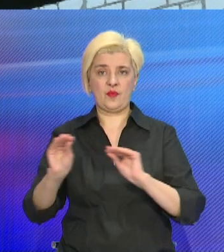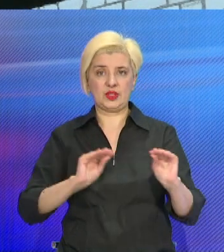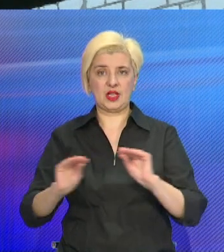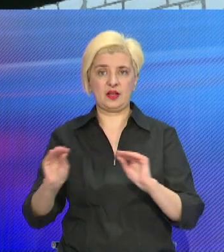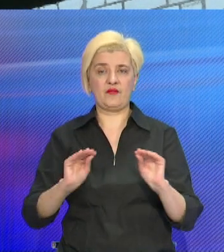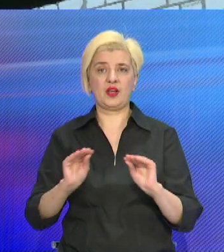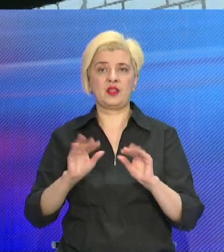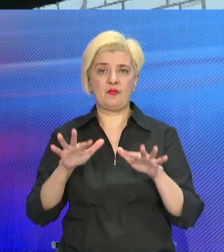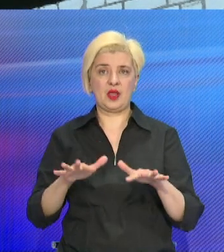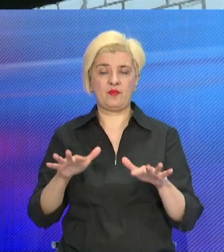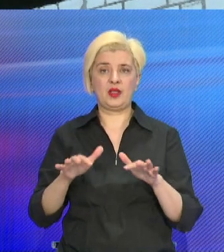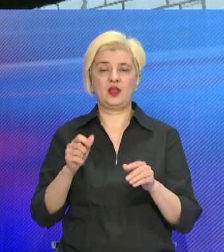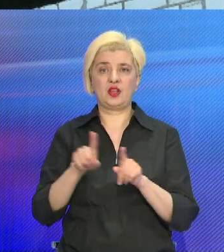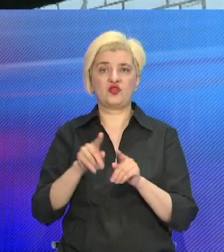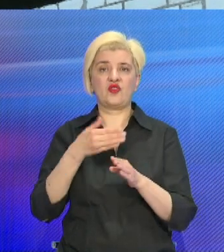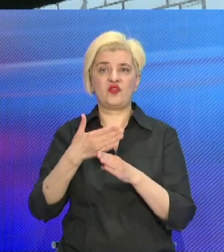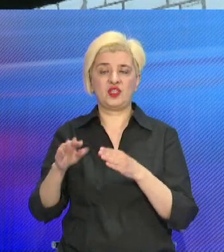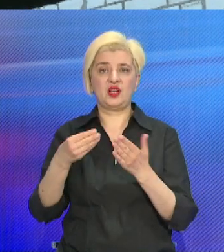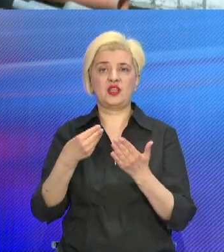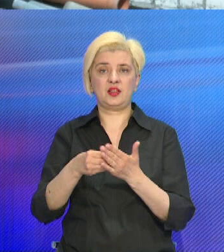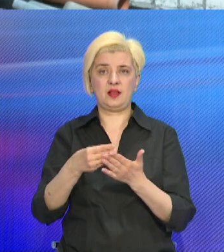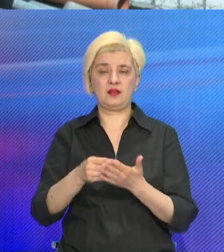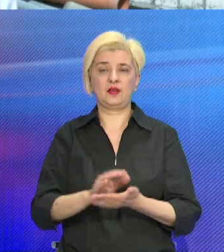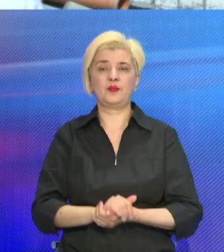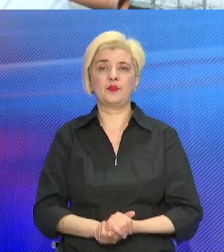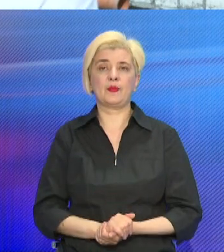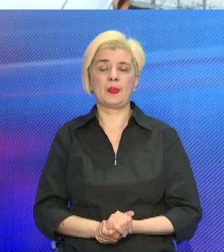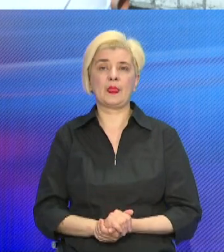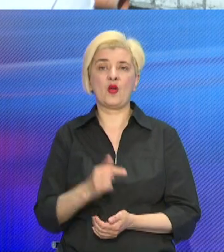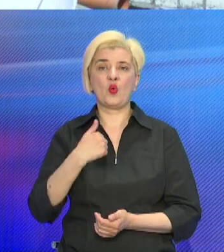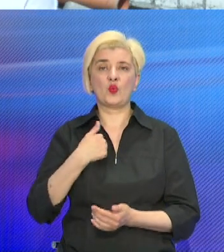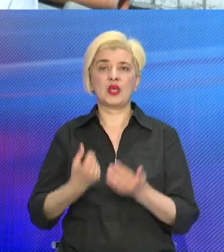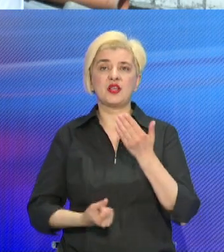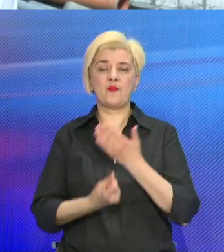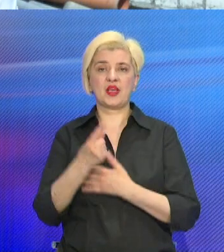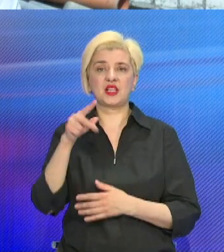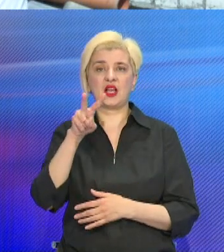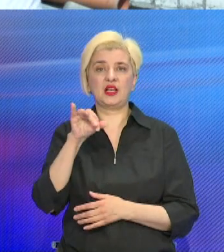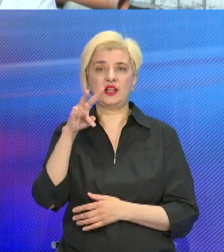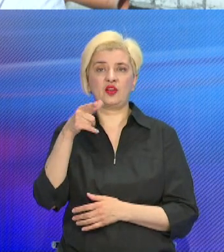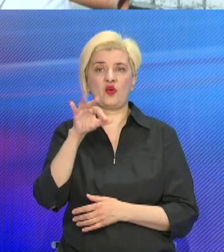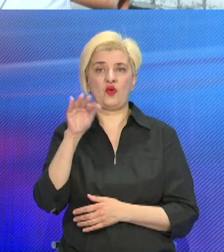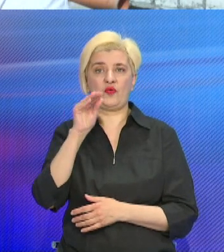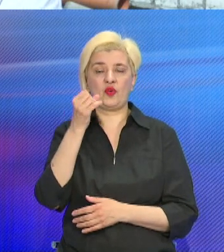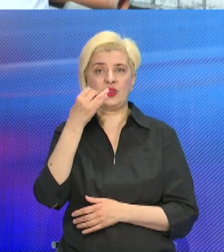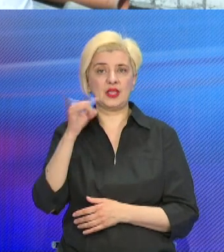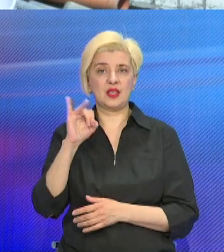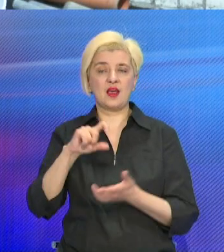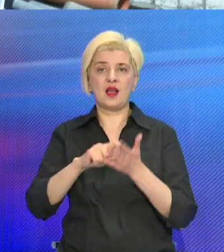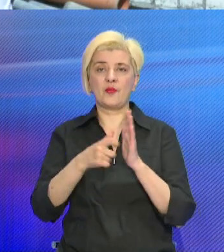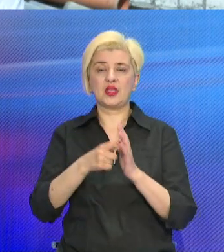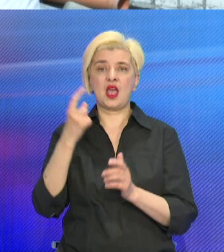На их набытье так само выделяются бюджетные сродки. У нас появится лингофонный кабинет, кабинет информатики будет